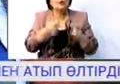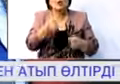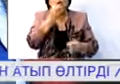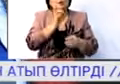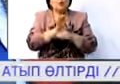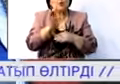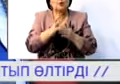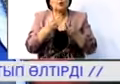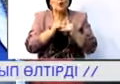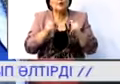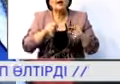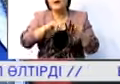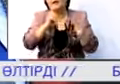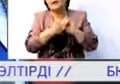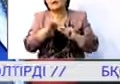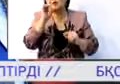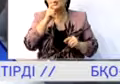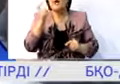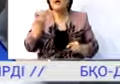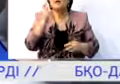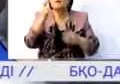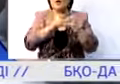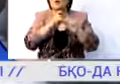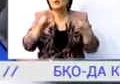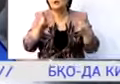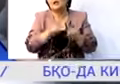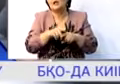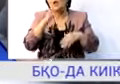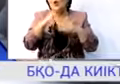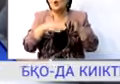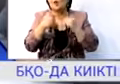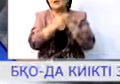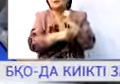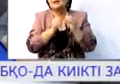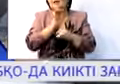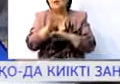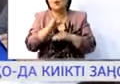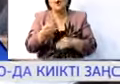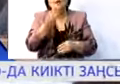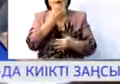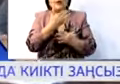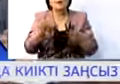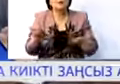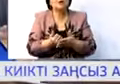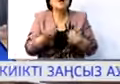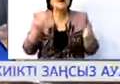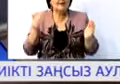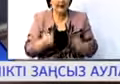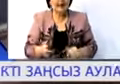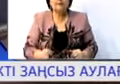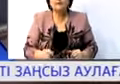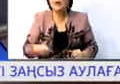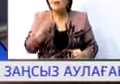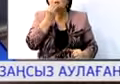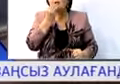өндіру көлемі артса, керісінше мұнай химия өнеркәсіп өнімдері және құрылыс материалдарын шығару, тамақ өнімдерін өндіру көлемі азайған. Тамақ